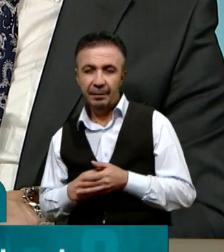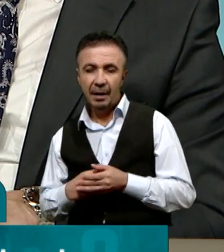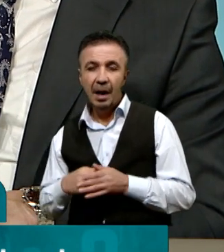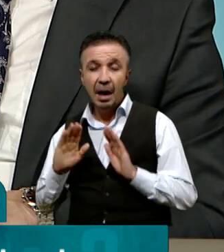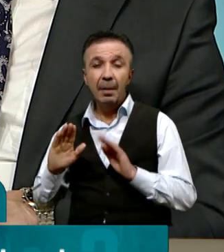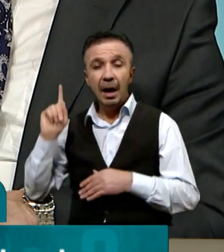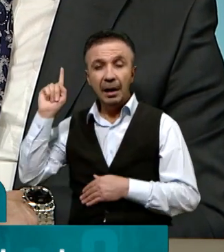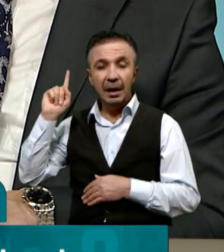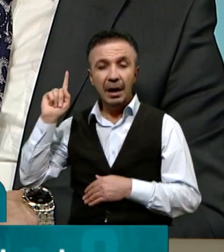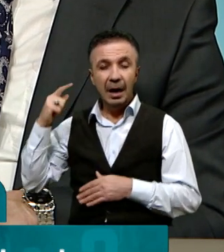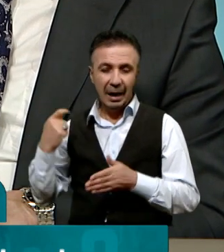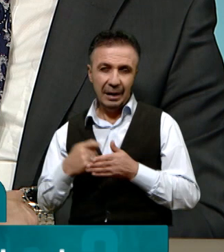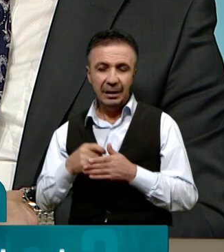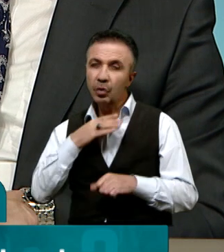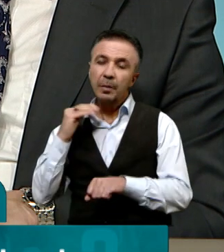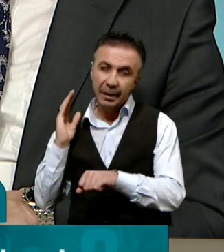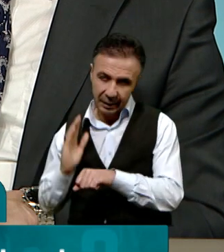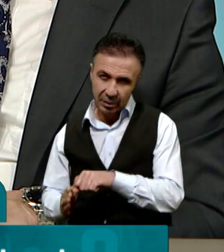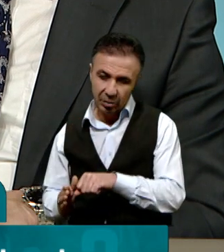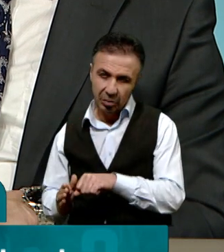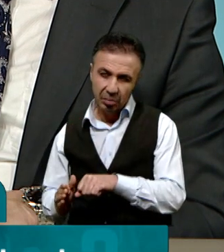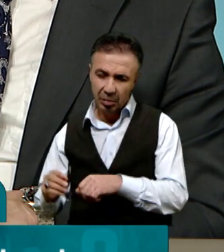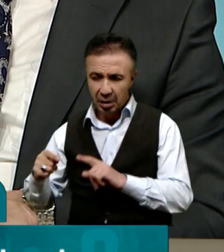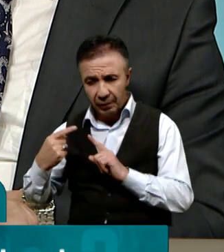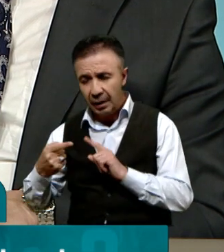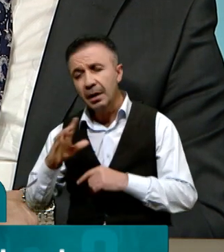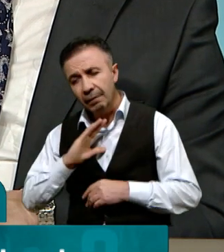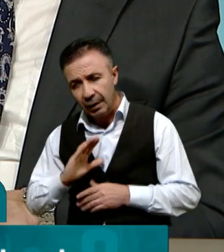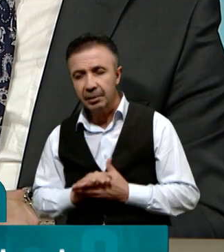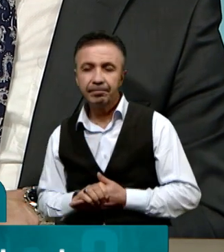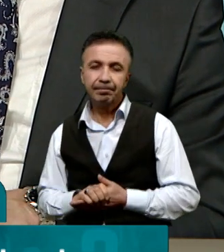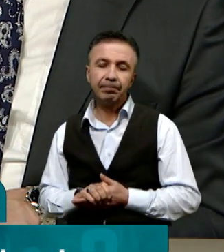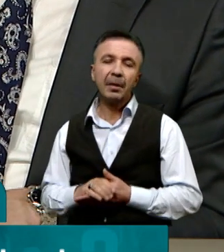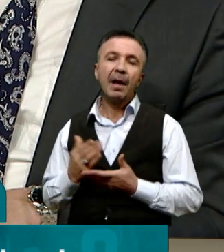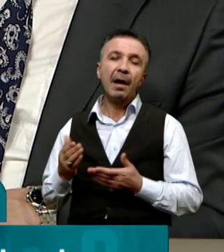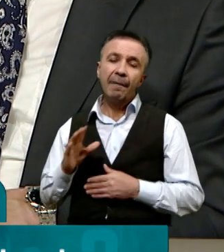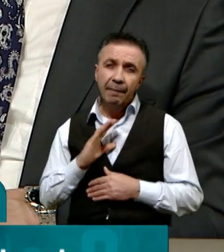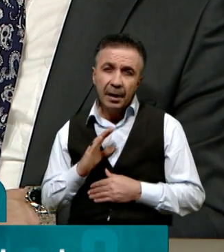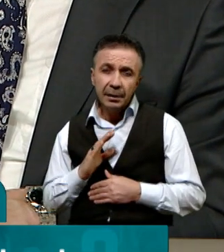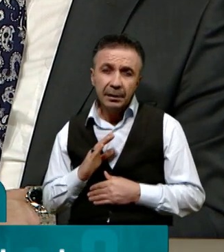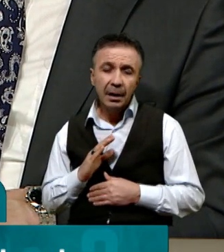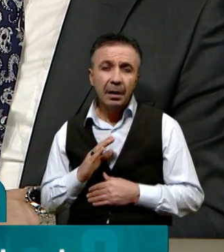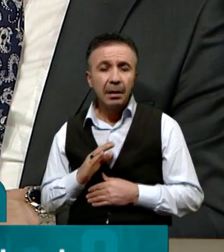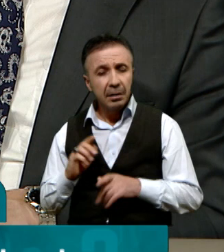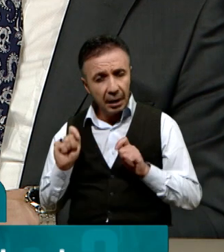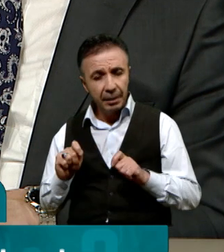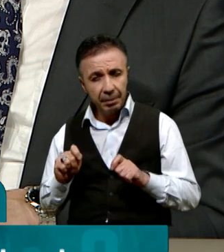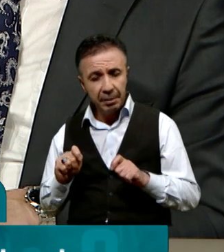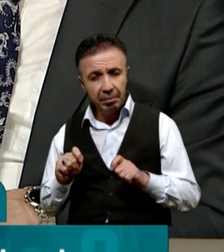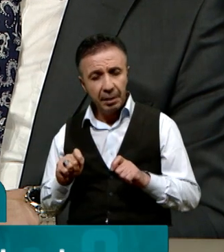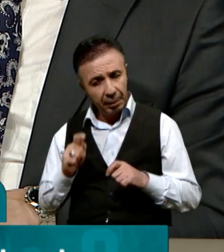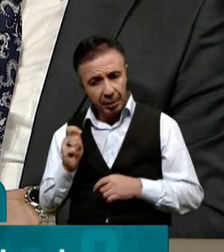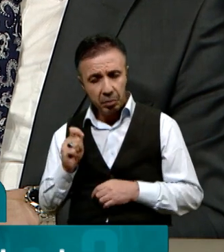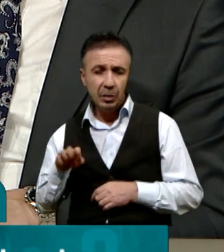kesiyor. Ona kesmiyor. Kurban kestiği rivayetleri vardır. Peki vardır da yapılabilir mi? Yapmak